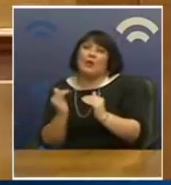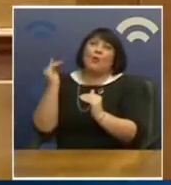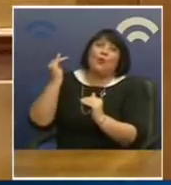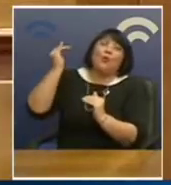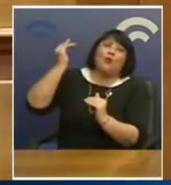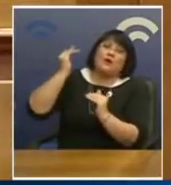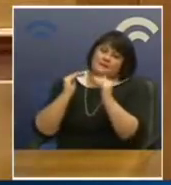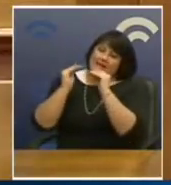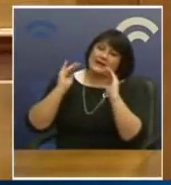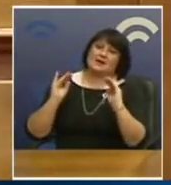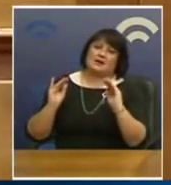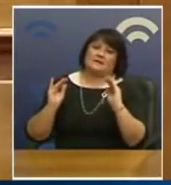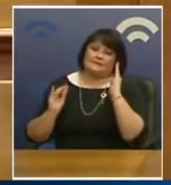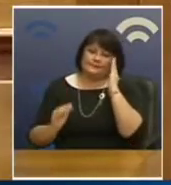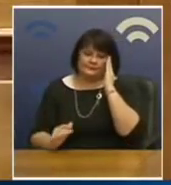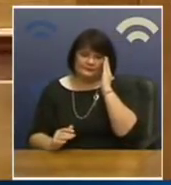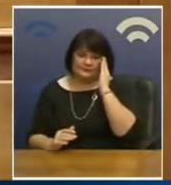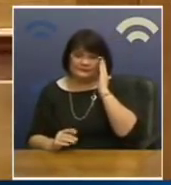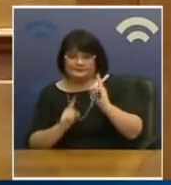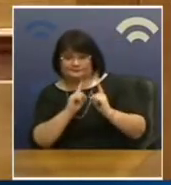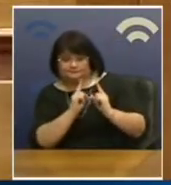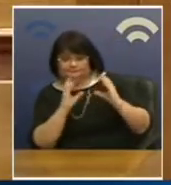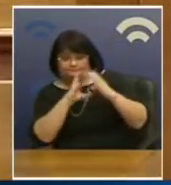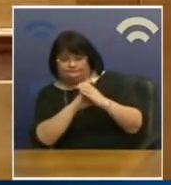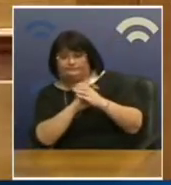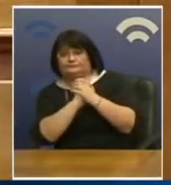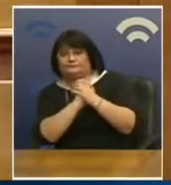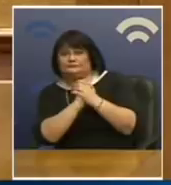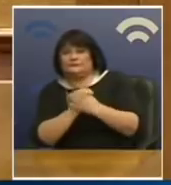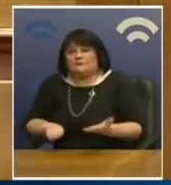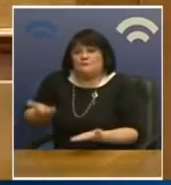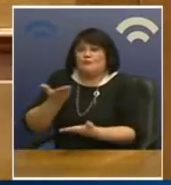Το πόσο συνενετική και συνθετική υπήρξε η